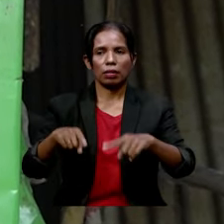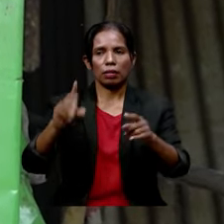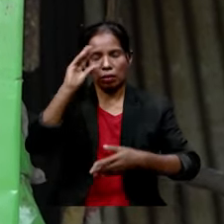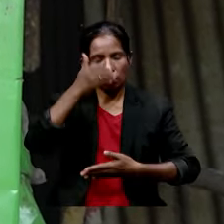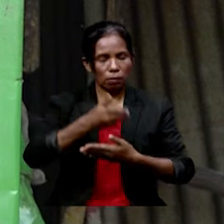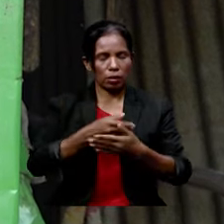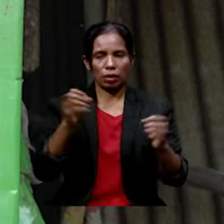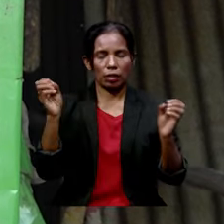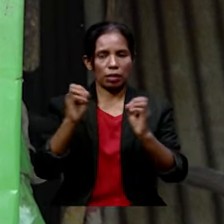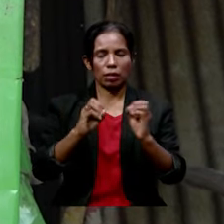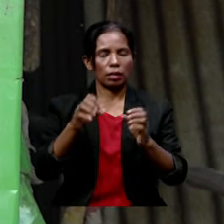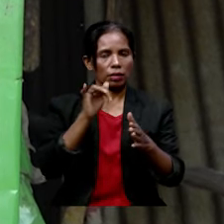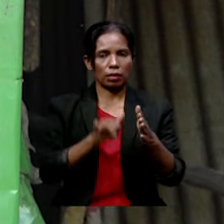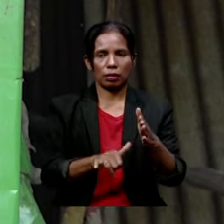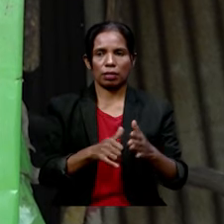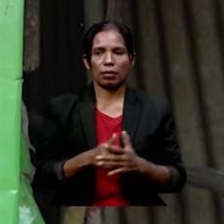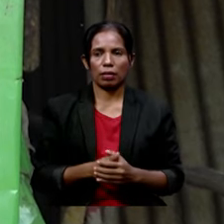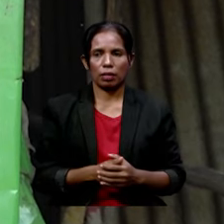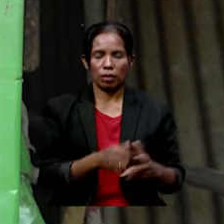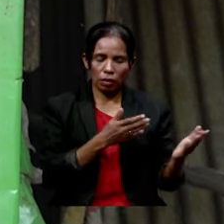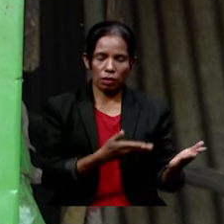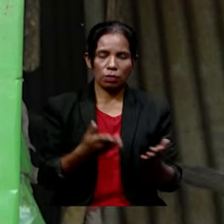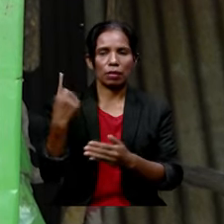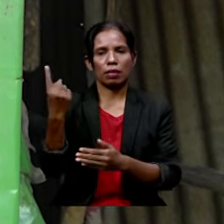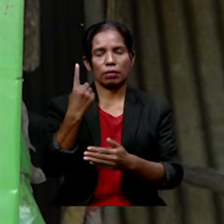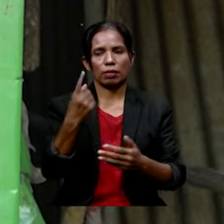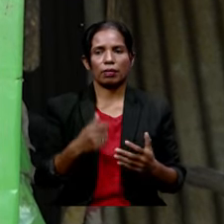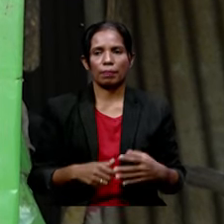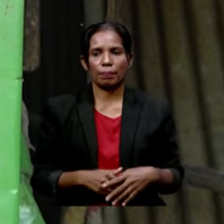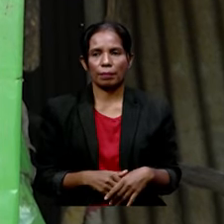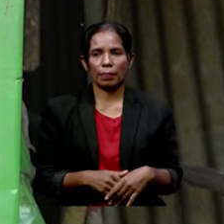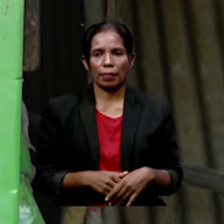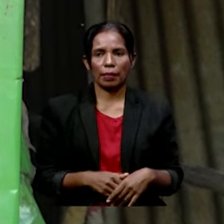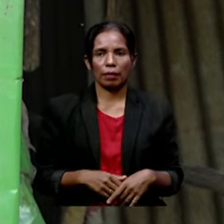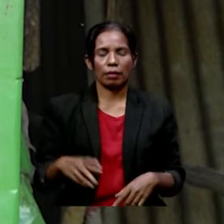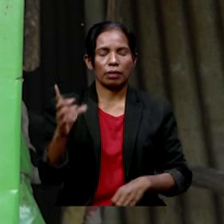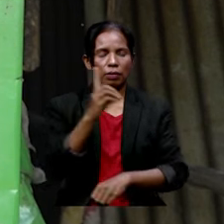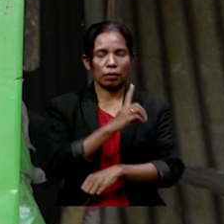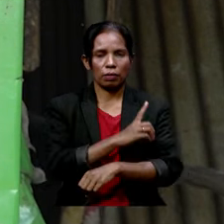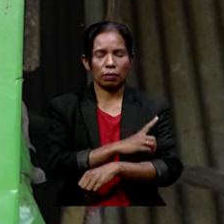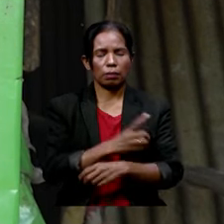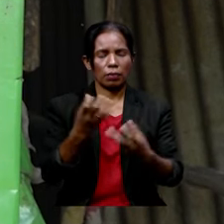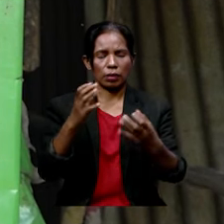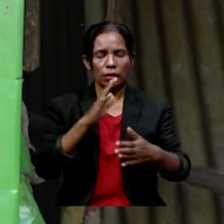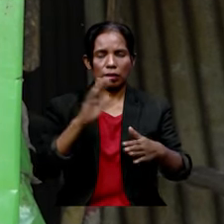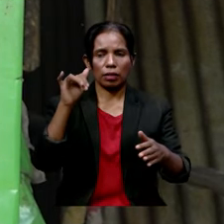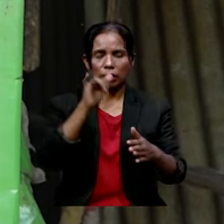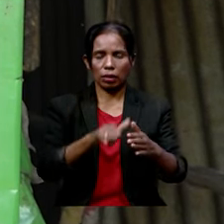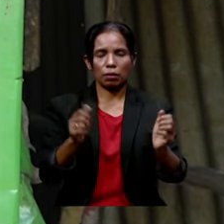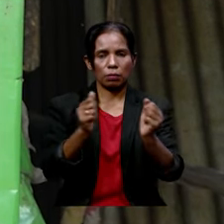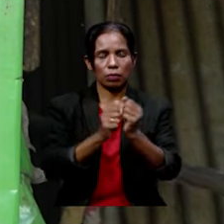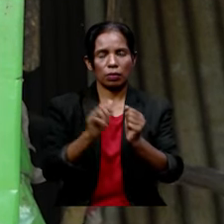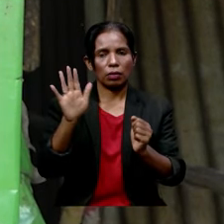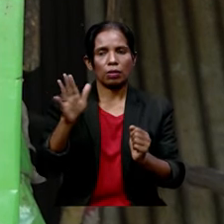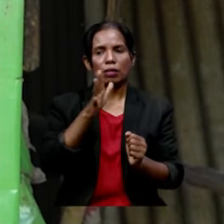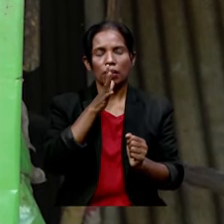larai ya luri helade lorong barak ni helah ferik ya kalau konsen normal